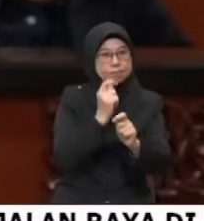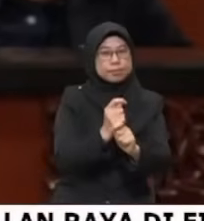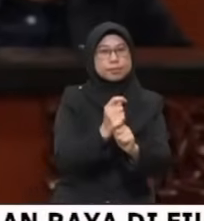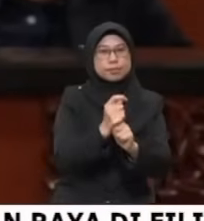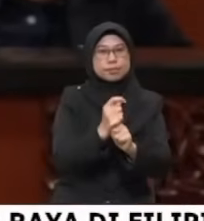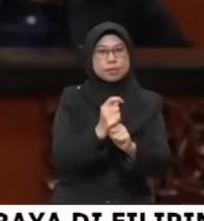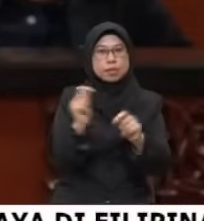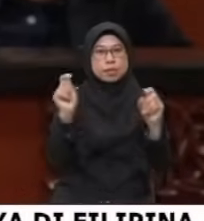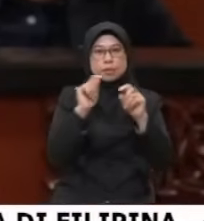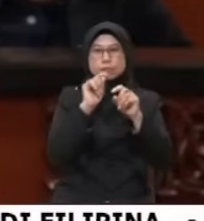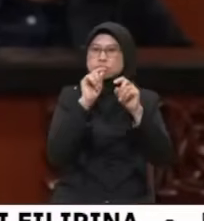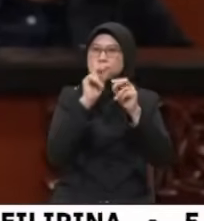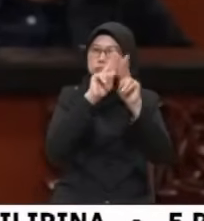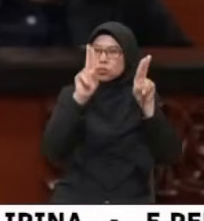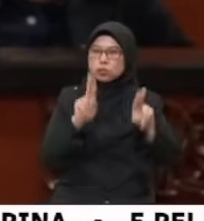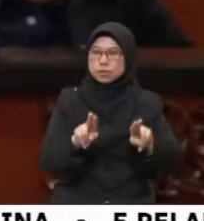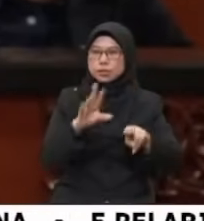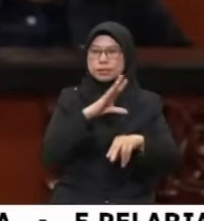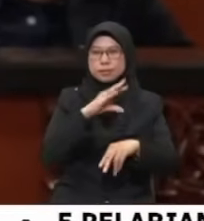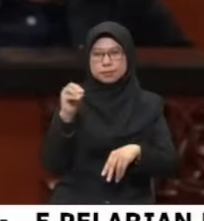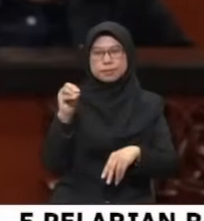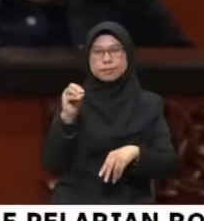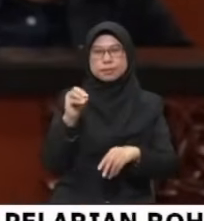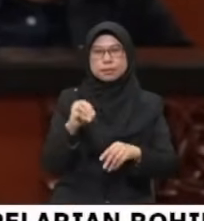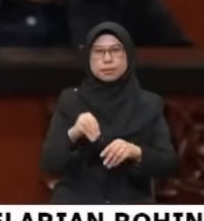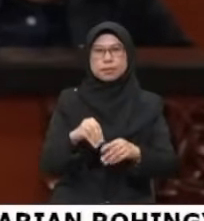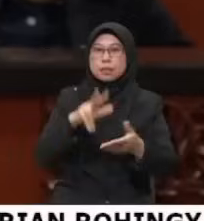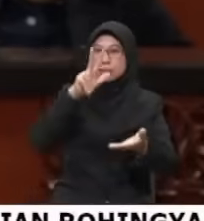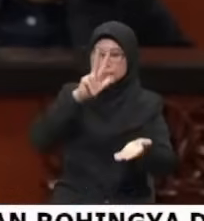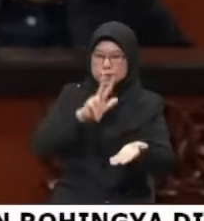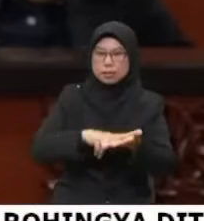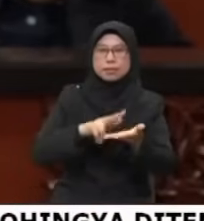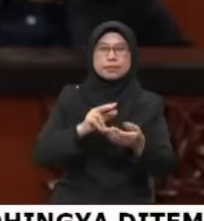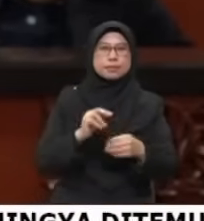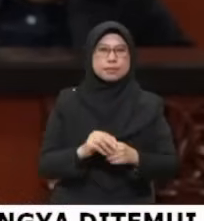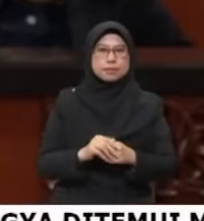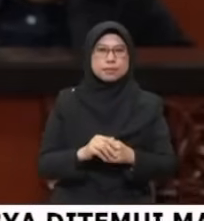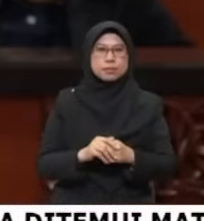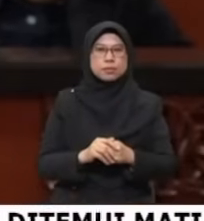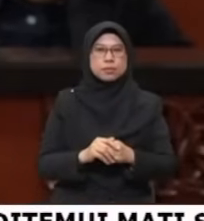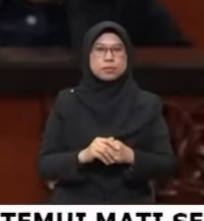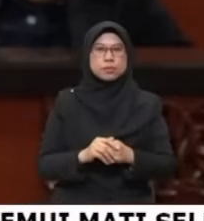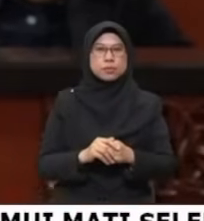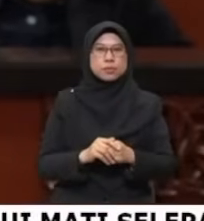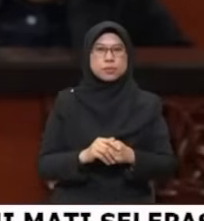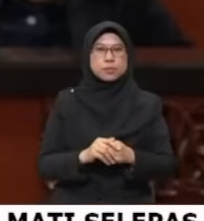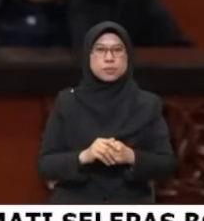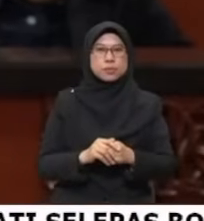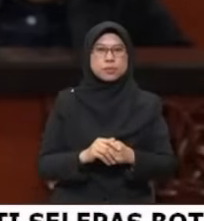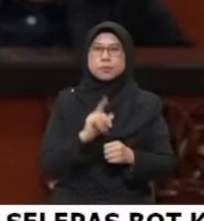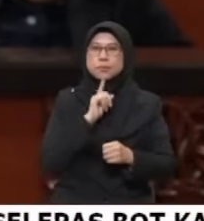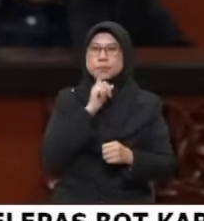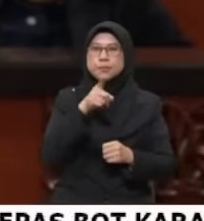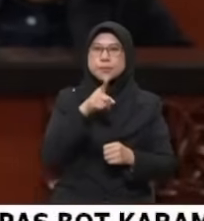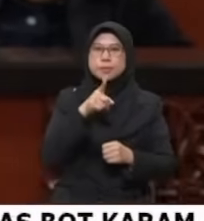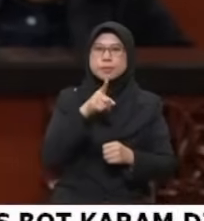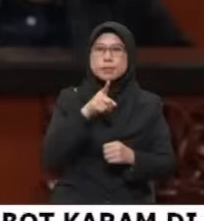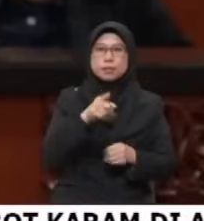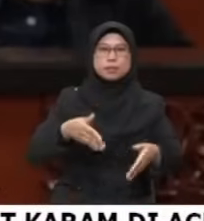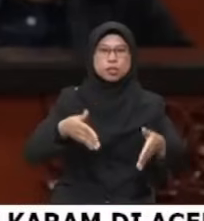dalam pengujian dan pentauliahan untuk menjamin prestasi dan keberhasilan